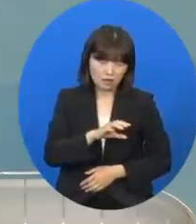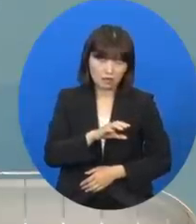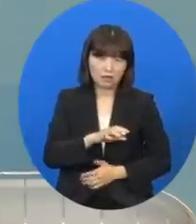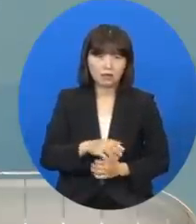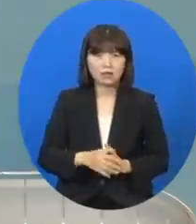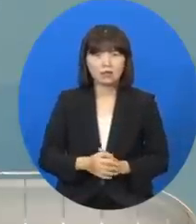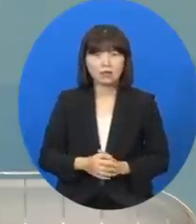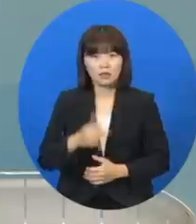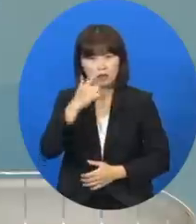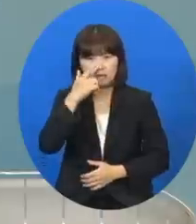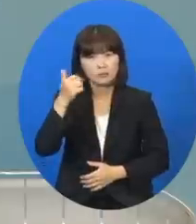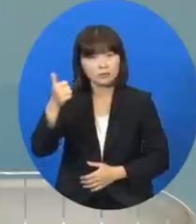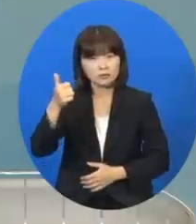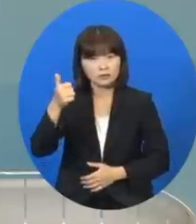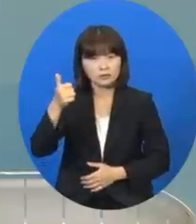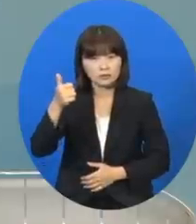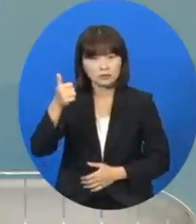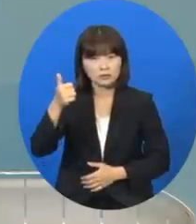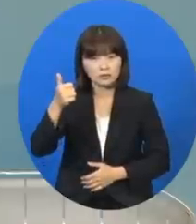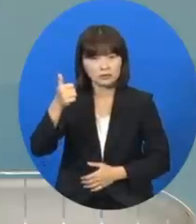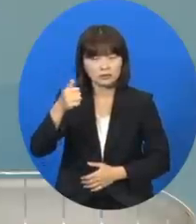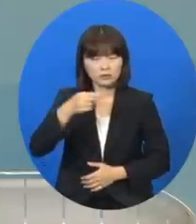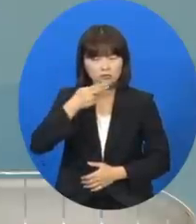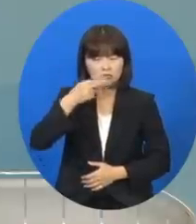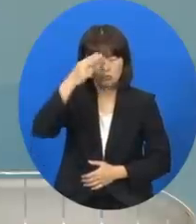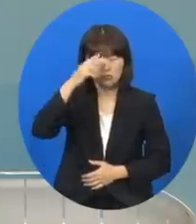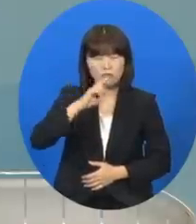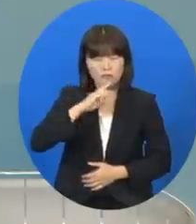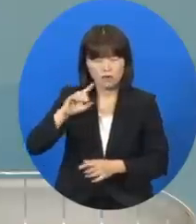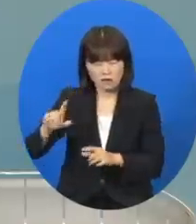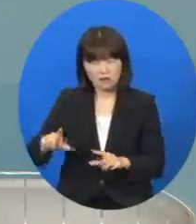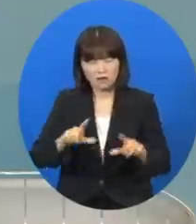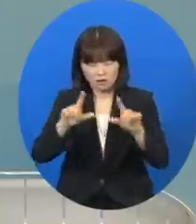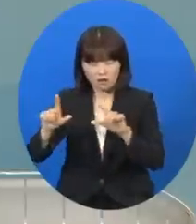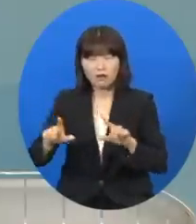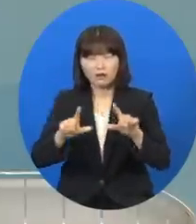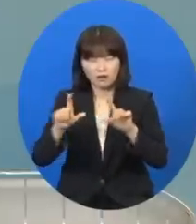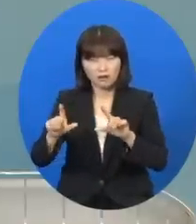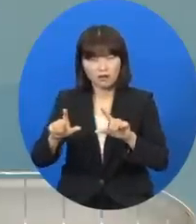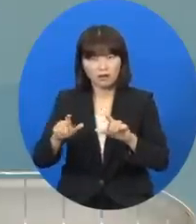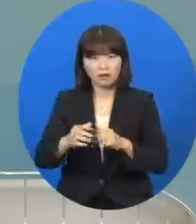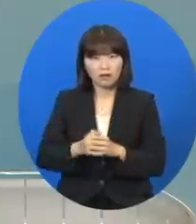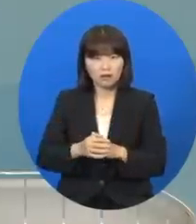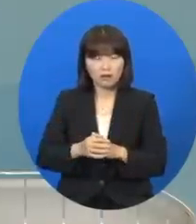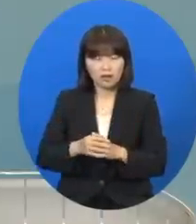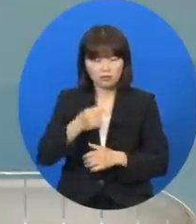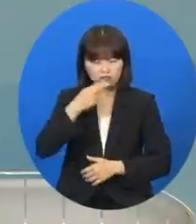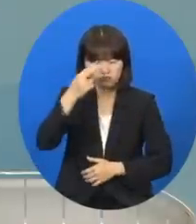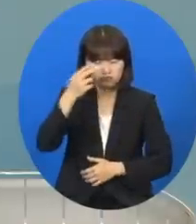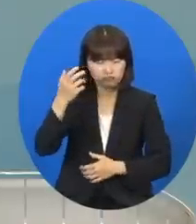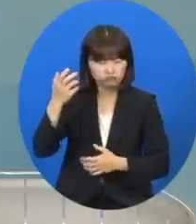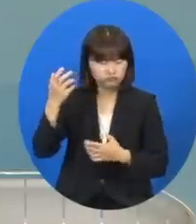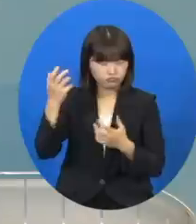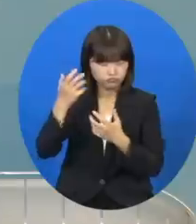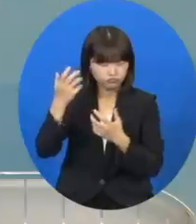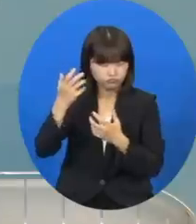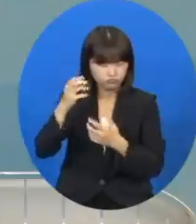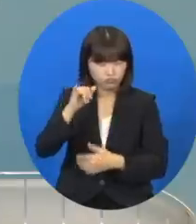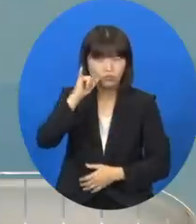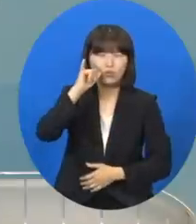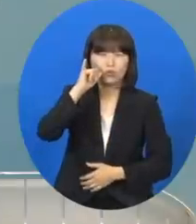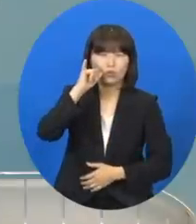그냥 아버지는 술 아니면 살 수가 없게 됐어요. 완전히 알코올 중독자가 되고 직장도 다